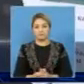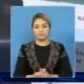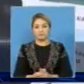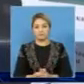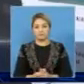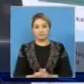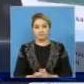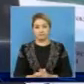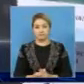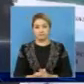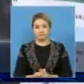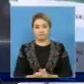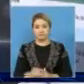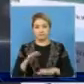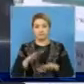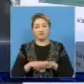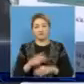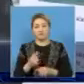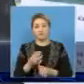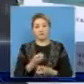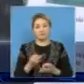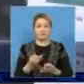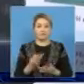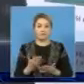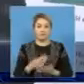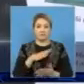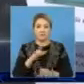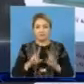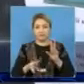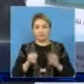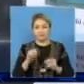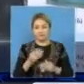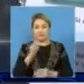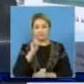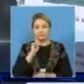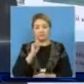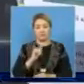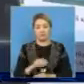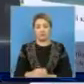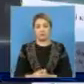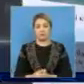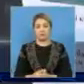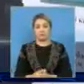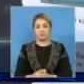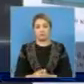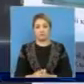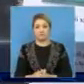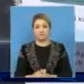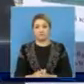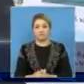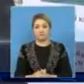Сейчас определяется финансирование в мае месяце, обещали. Пока там это... Проблем нету, вот только проблема